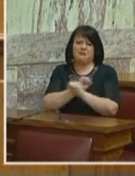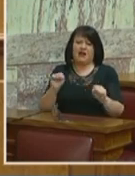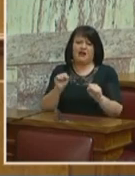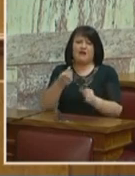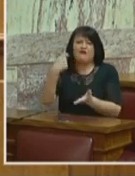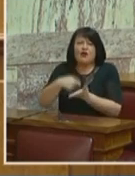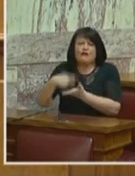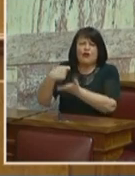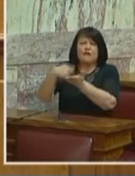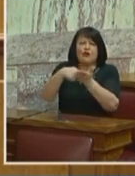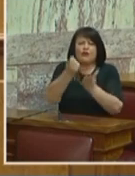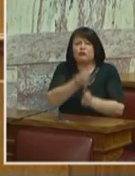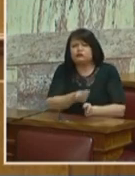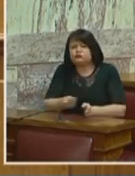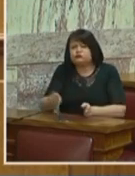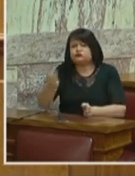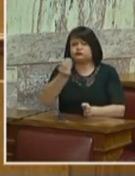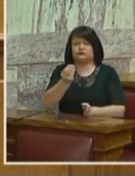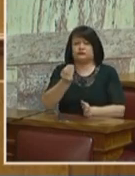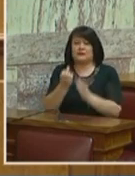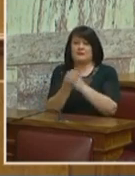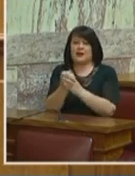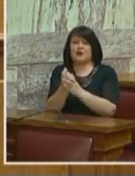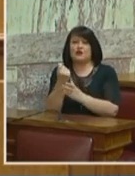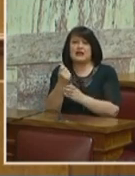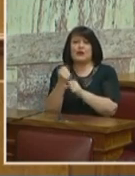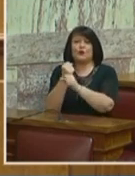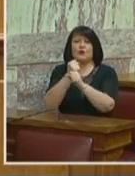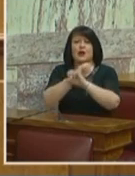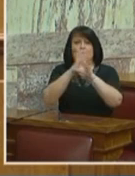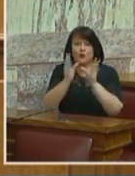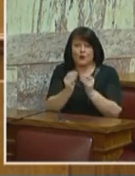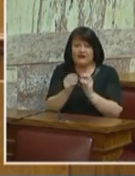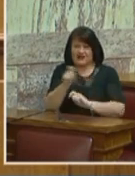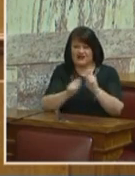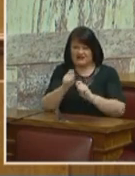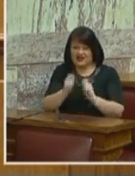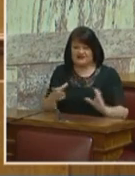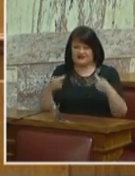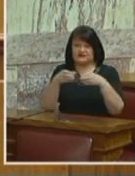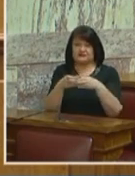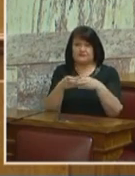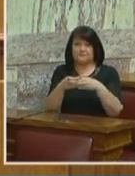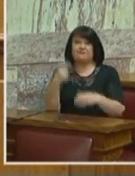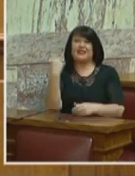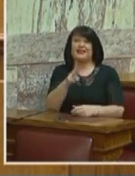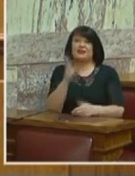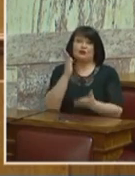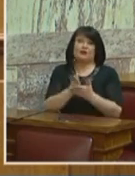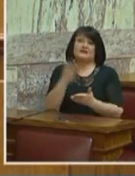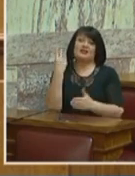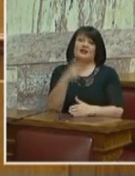υπερφορολόγηση της παραγωγικής οικονομίας για να χτίσετε το κομματικό σας κράτος είναι δική σας επιλογή.